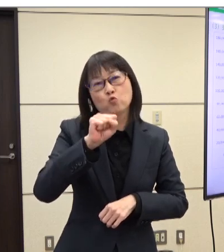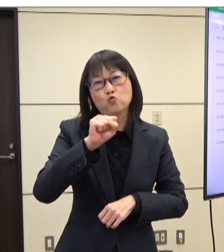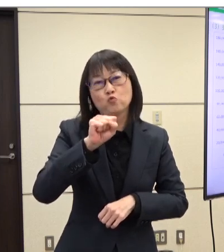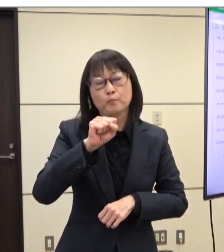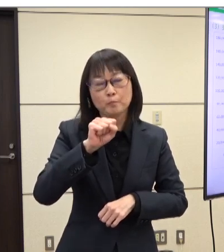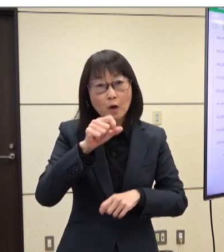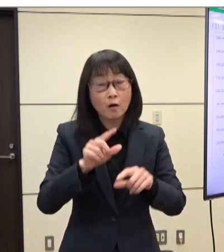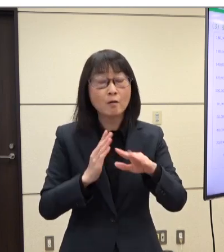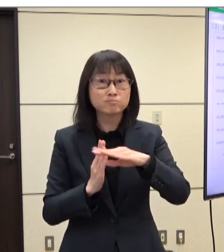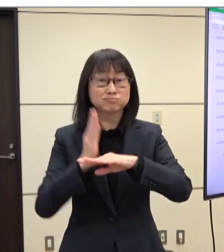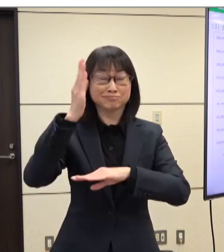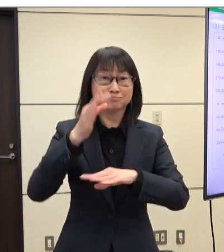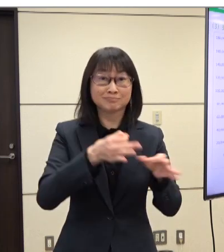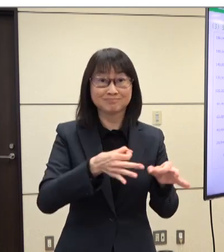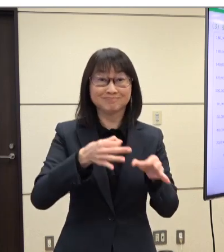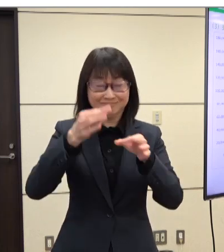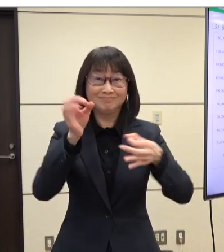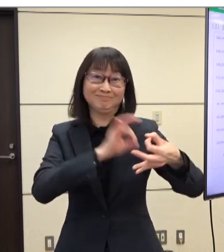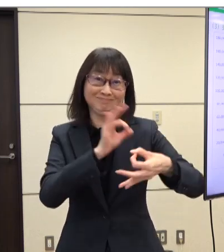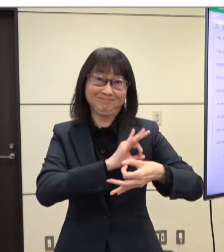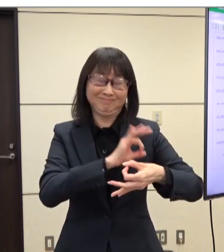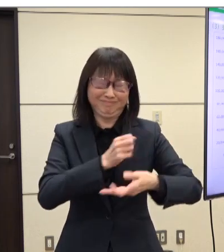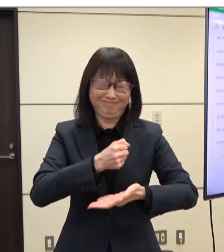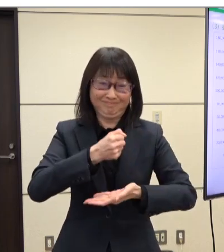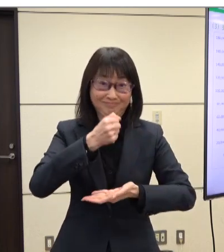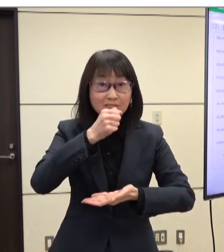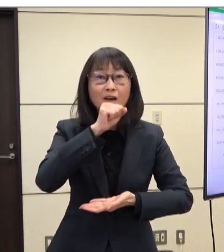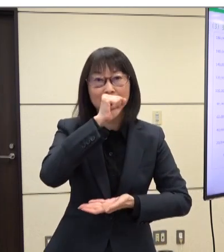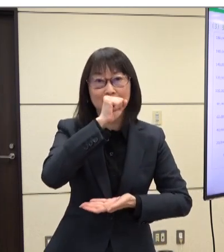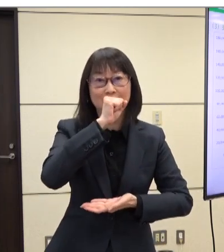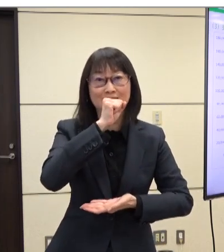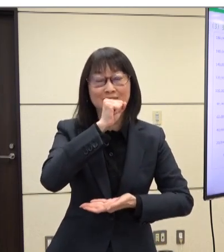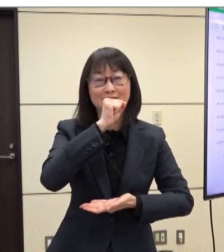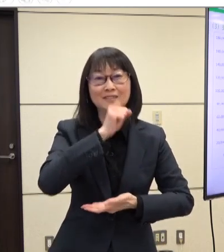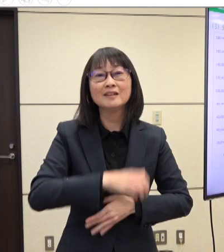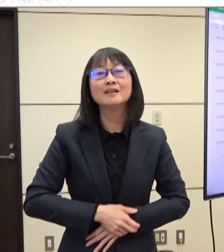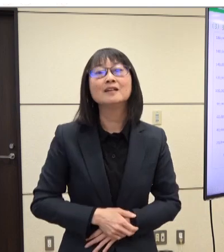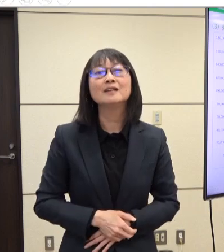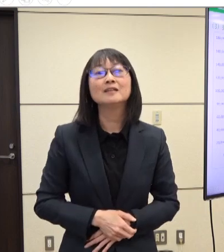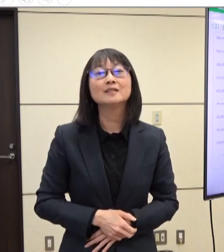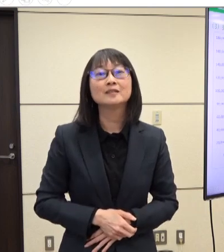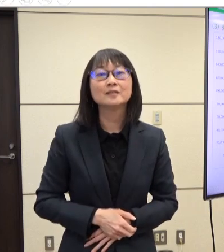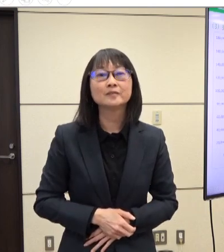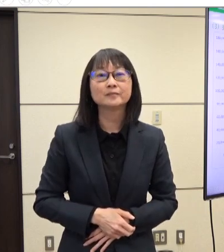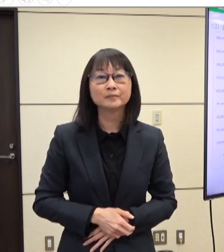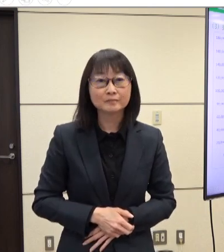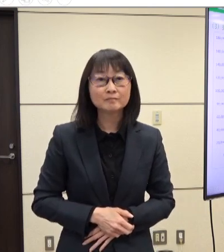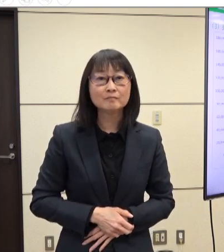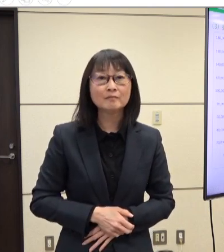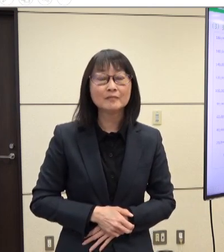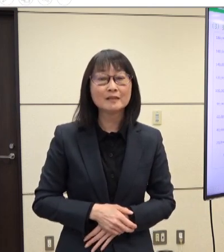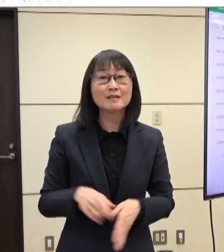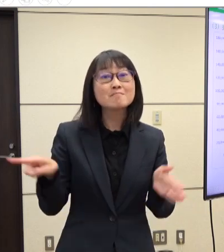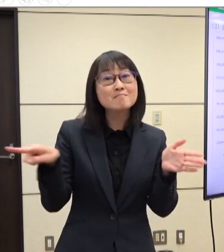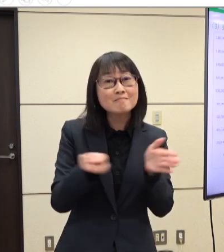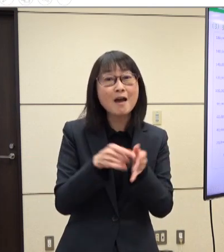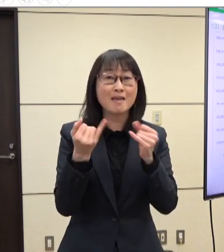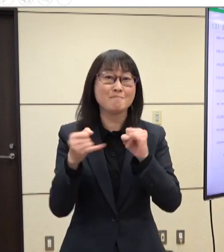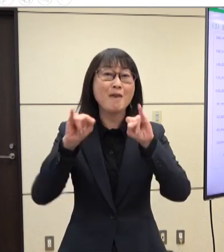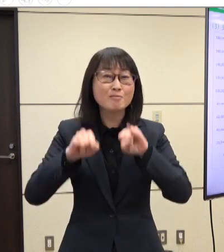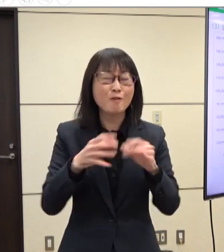上を示しております。でこれまでにご覧のような主なイベントを実施しておりまして、